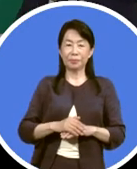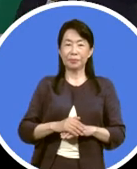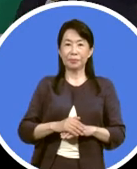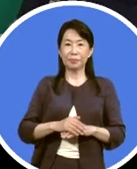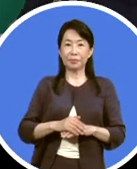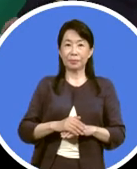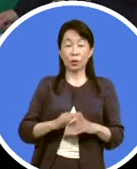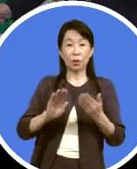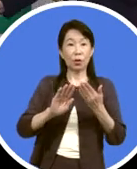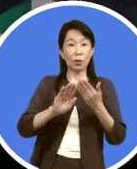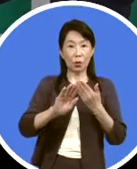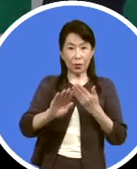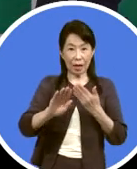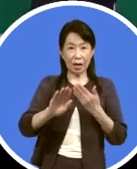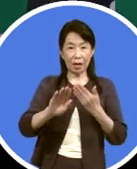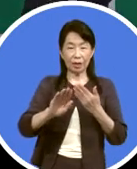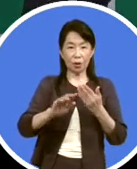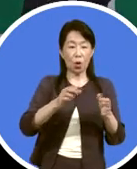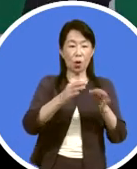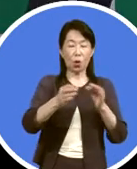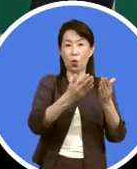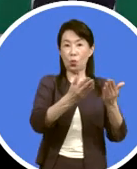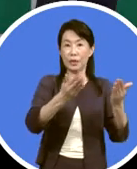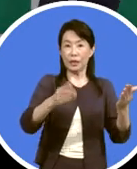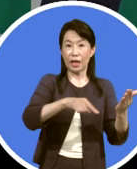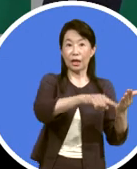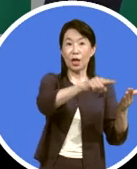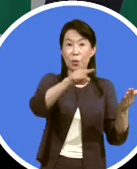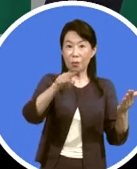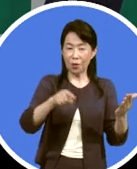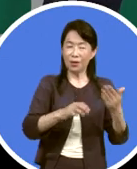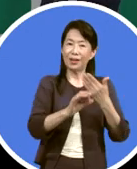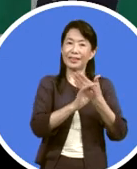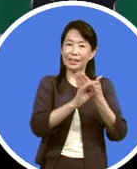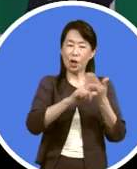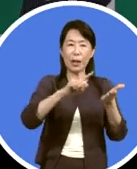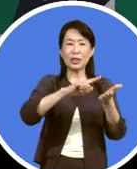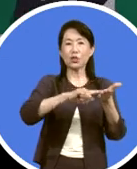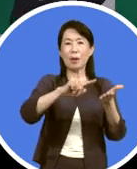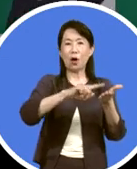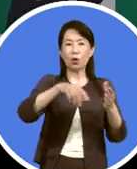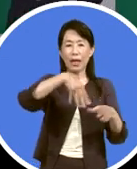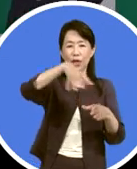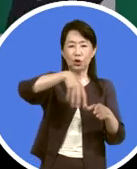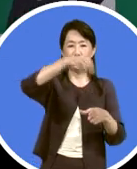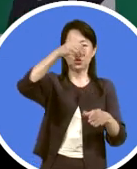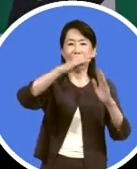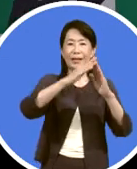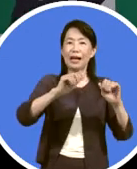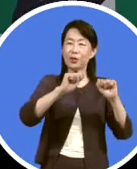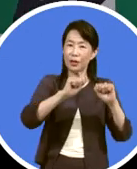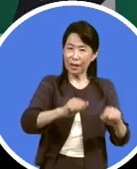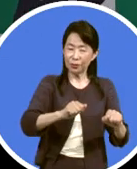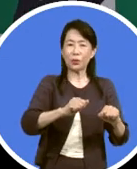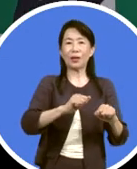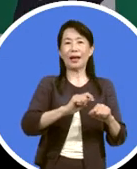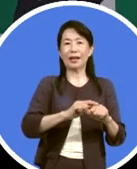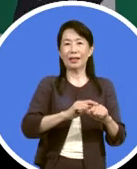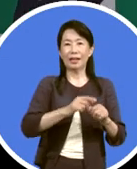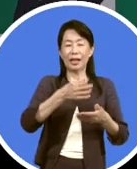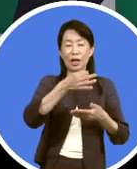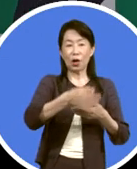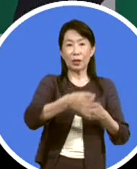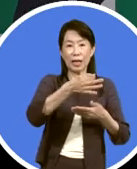ますその他ですね他の商店街等でも例えばスマホを使って抽選会をするとかそれから